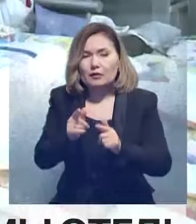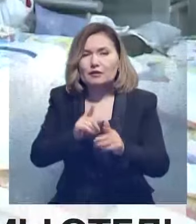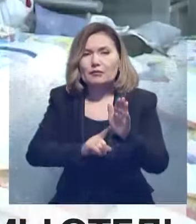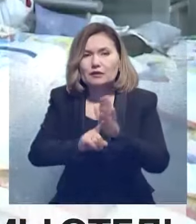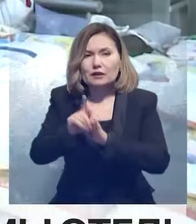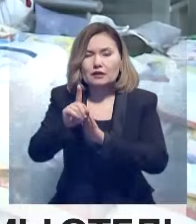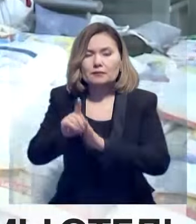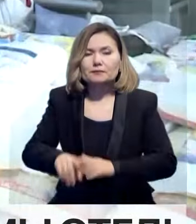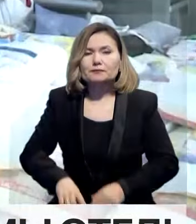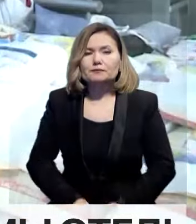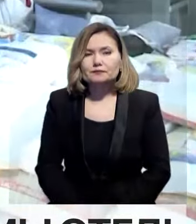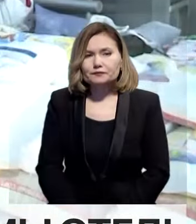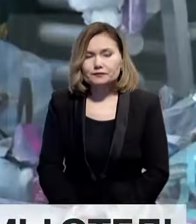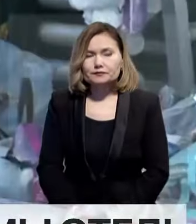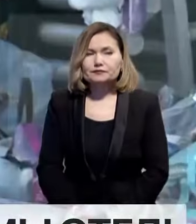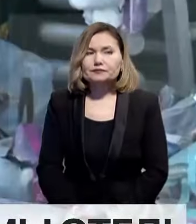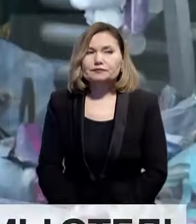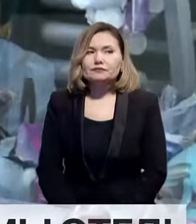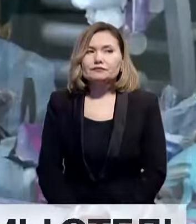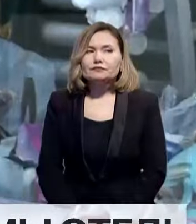жатыр.